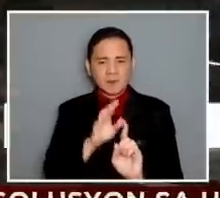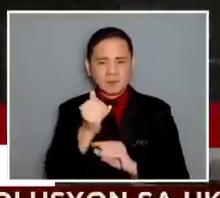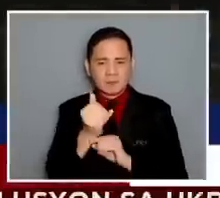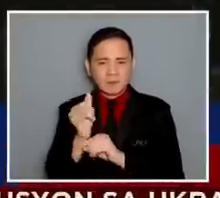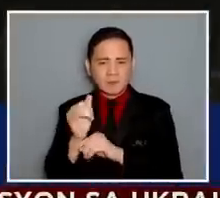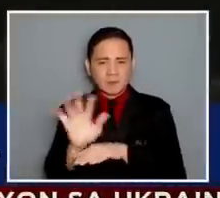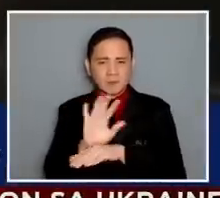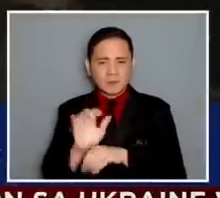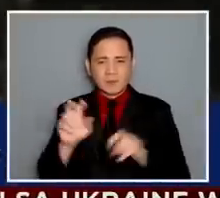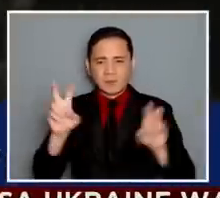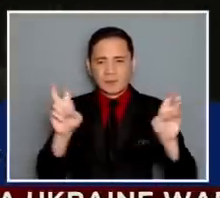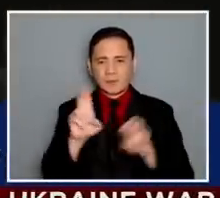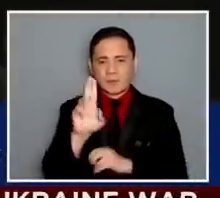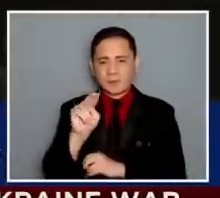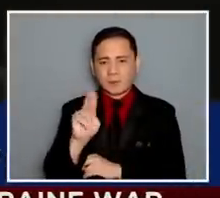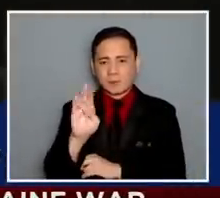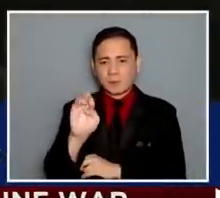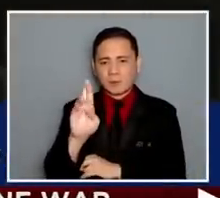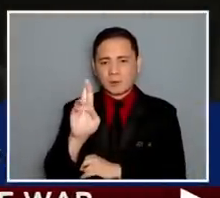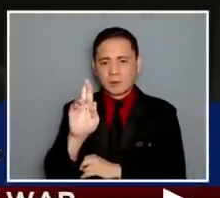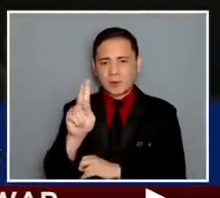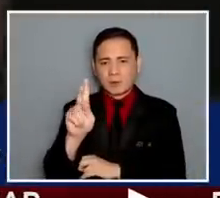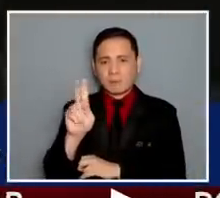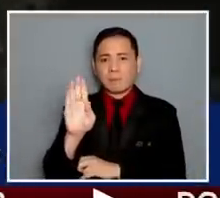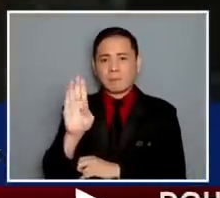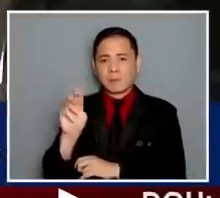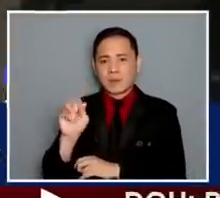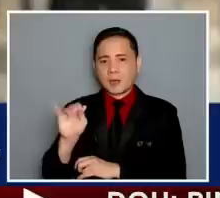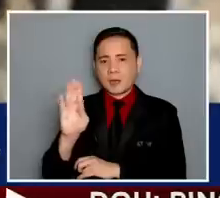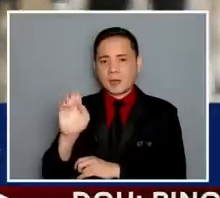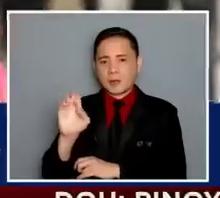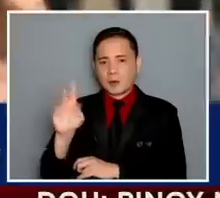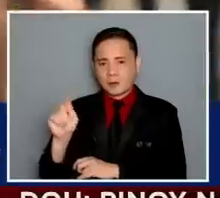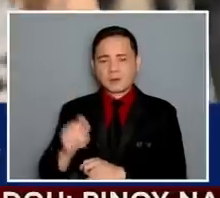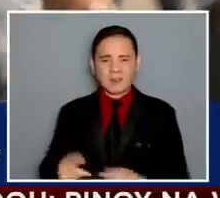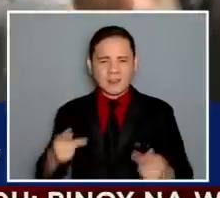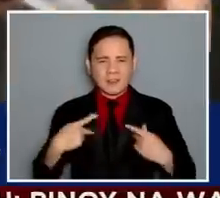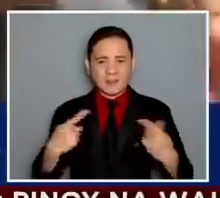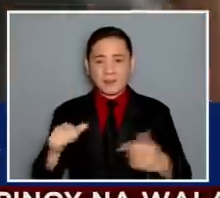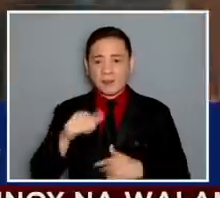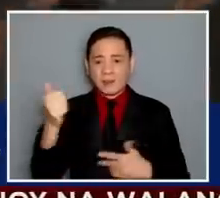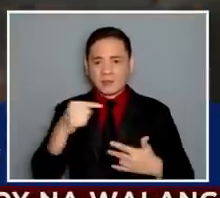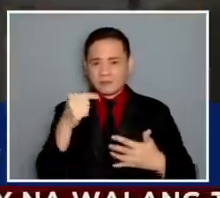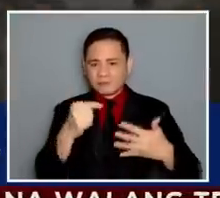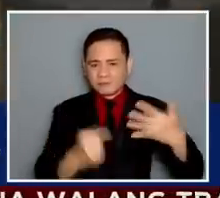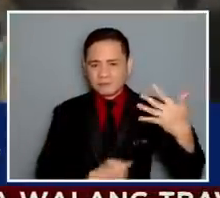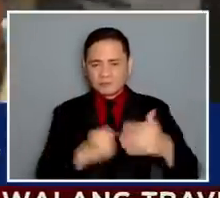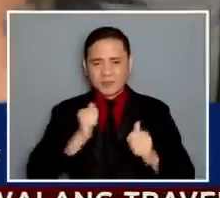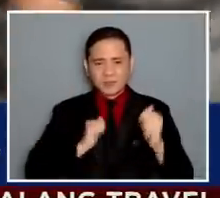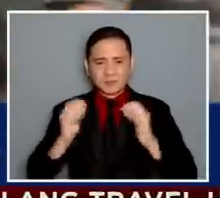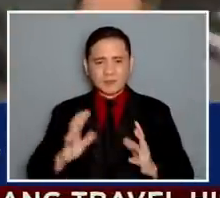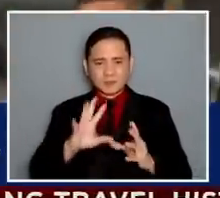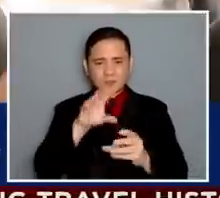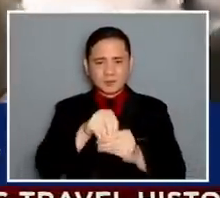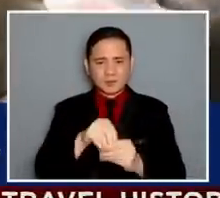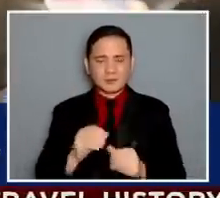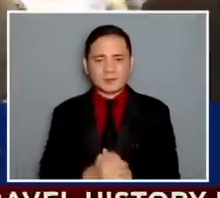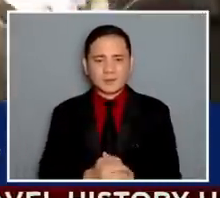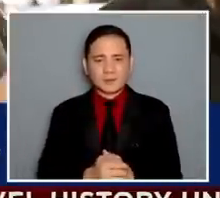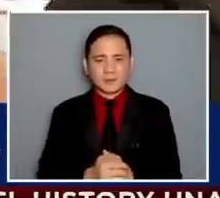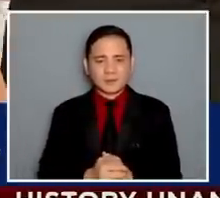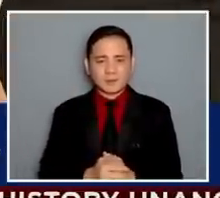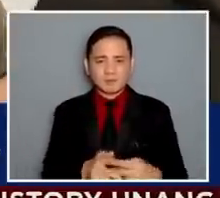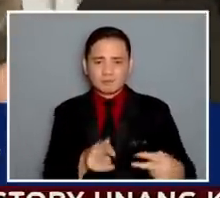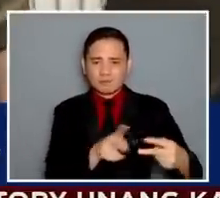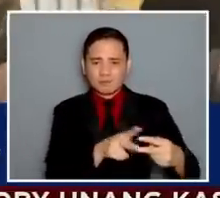sa taping kasama ang kapamilya stars na sina Jody Santa Maria at Joshua Garcia. Hindi rin makapaniwala sina Richard at